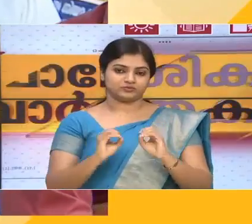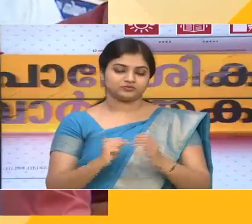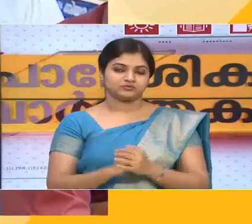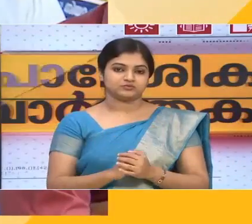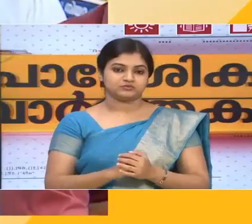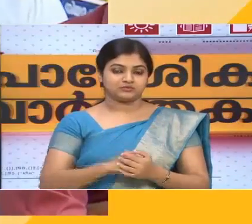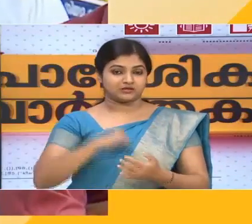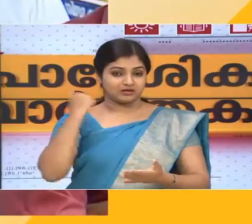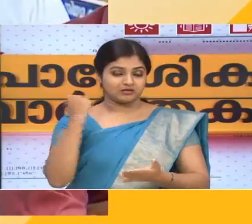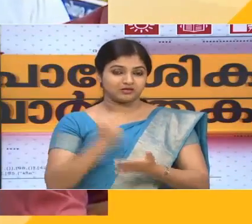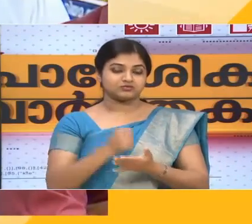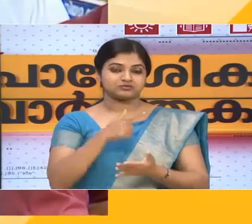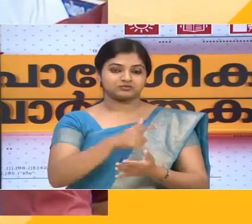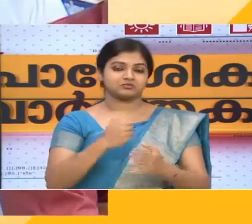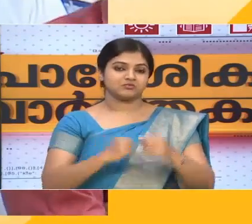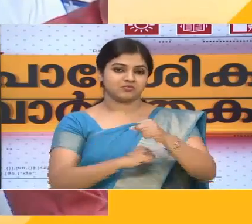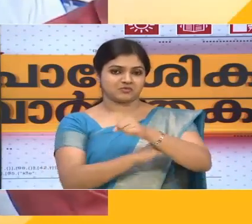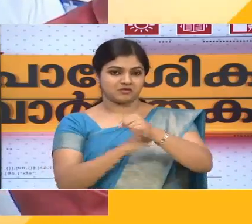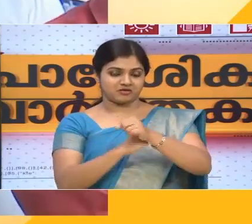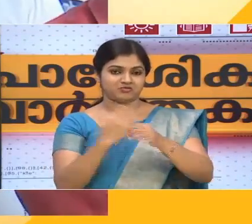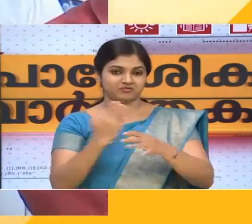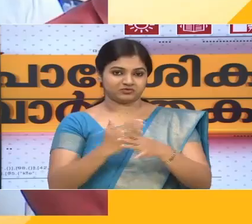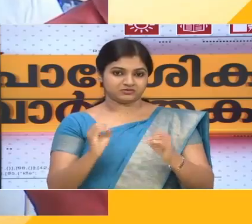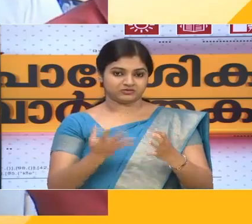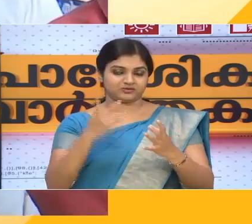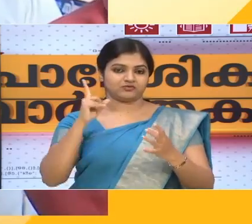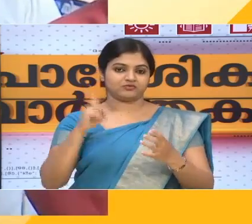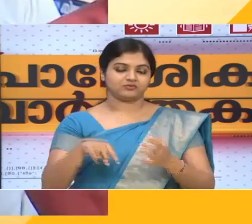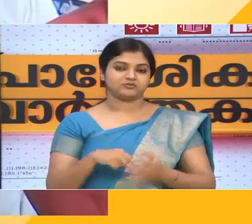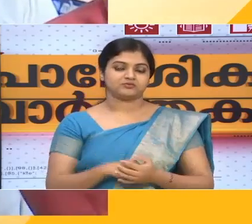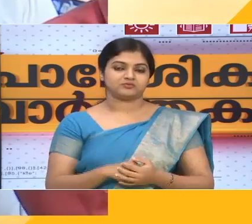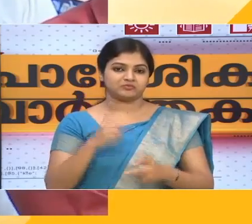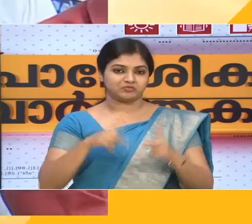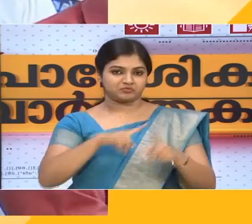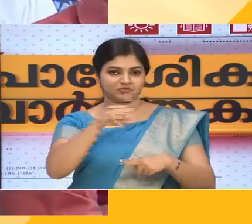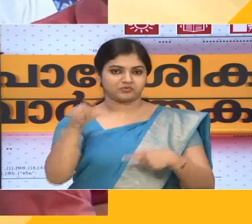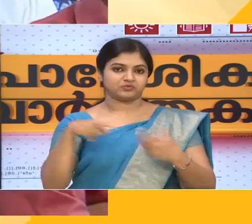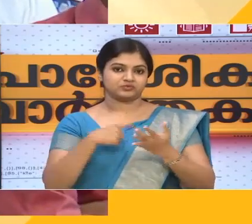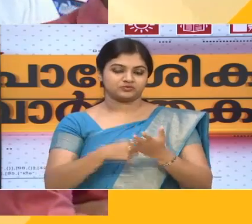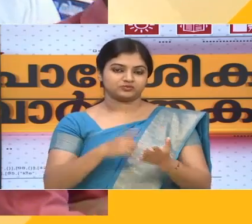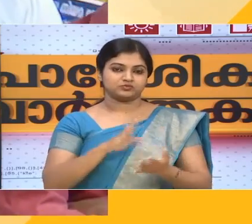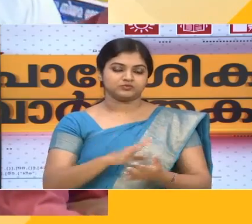അത്യാവശ്യമായിട്ടൊരു പാലമടം ഉണ്ടാകുക എന്നുള്ളത് തന്നെയാണ് നാട്ടുകാർ ആവശ്യം.